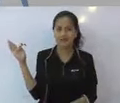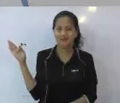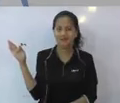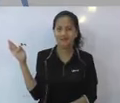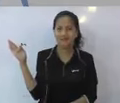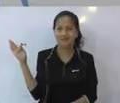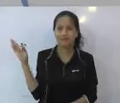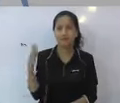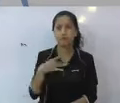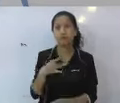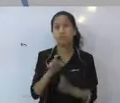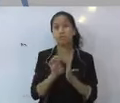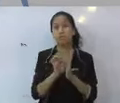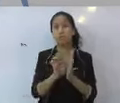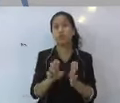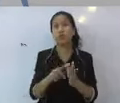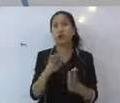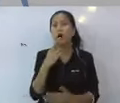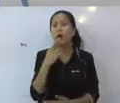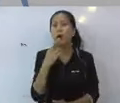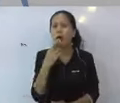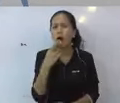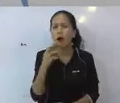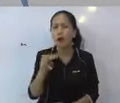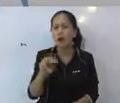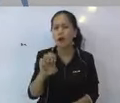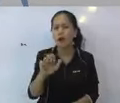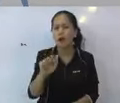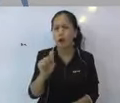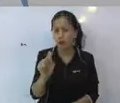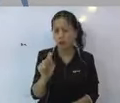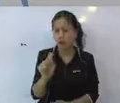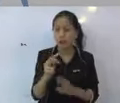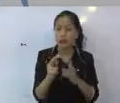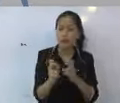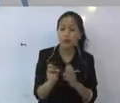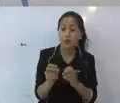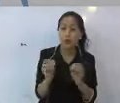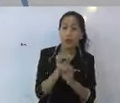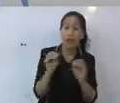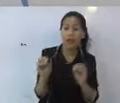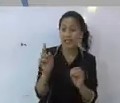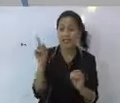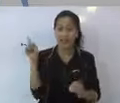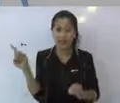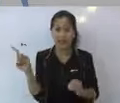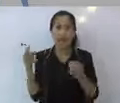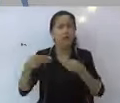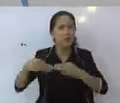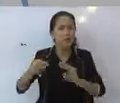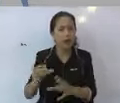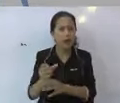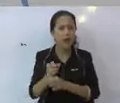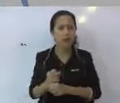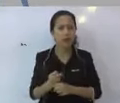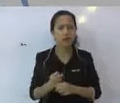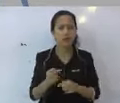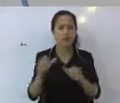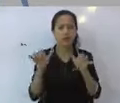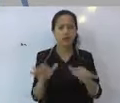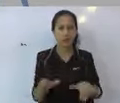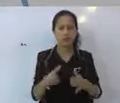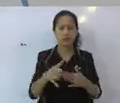example, red meat. Kahit naman wala, okay lang kasi may protein naman yung ibang klaseng source. Okay? Except na lang kung